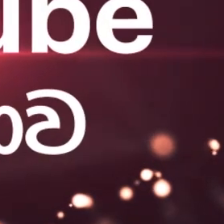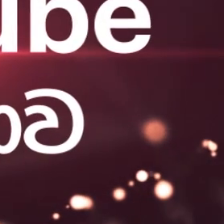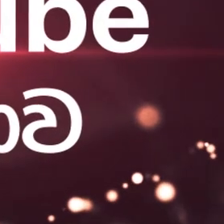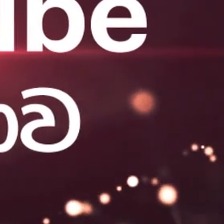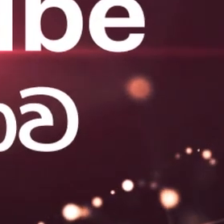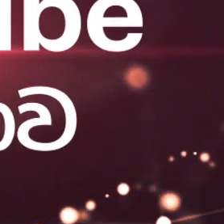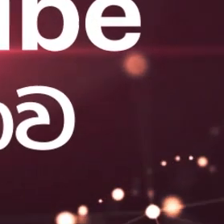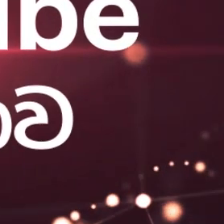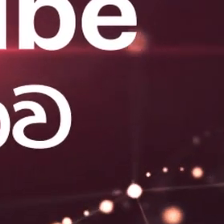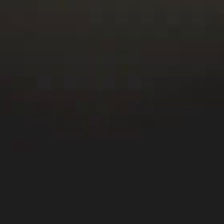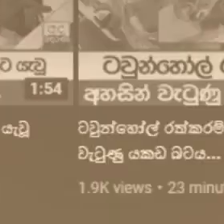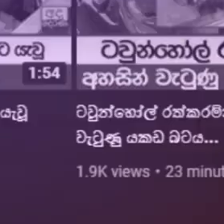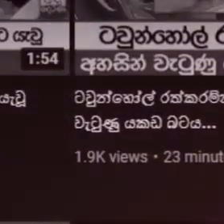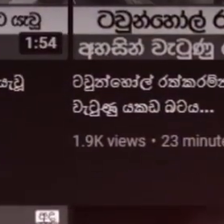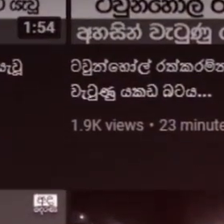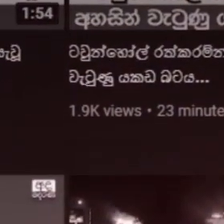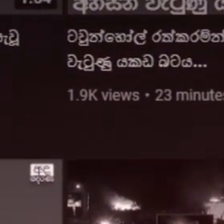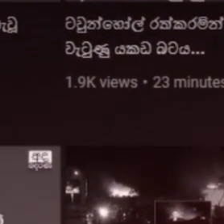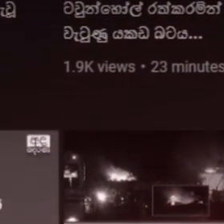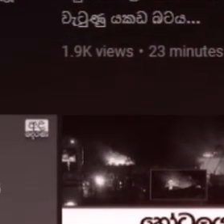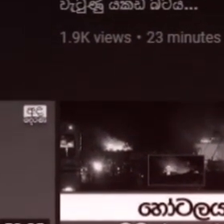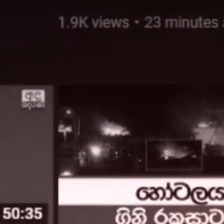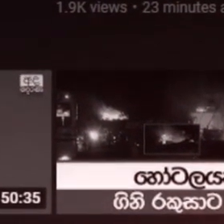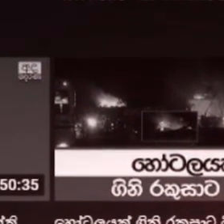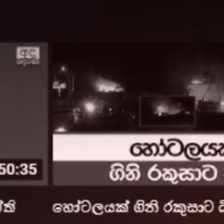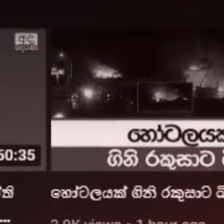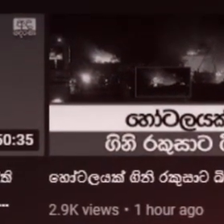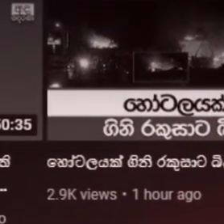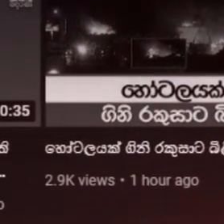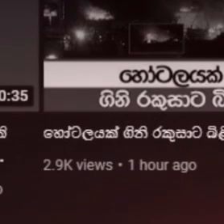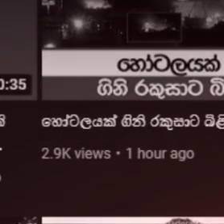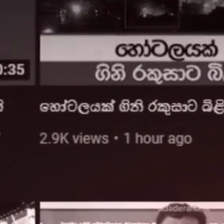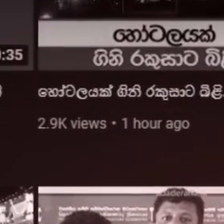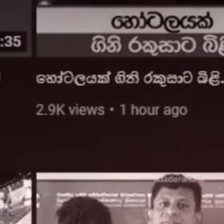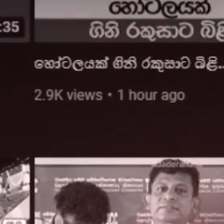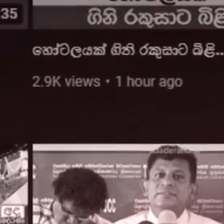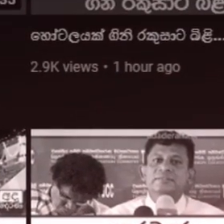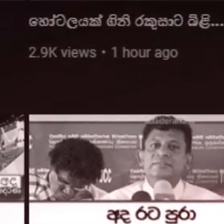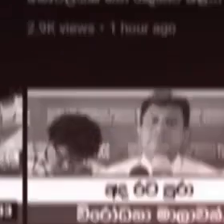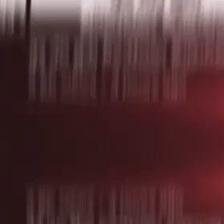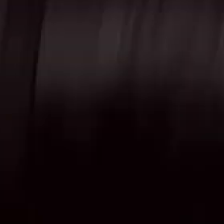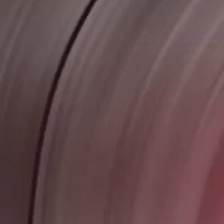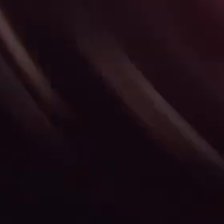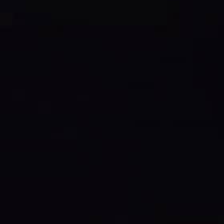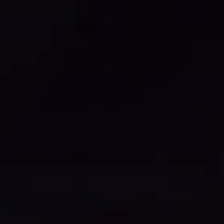AdaDerana YouTube නාලිකාව YouTube AdaDerana දැන්ම subscribe කරන්න.